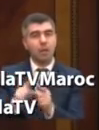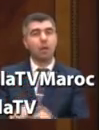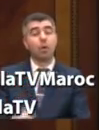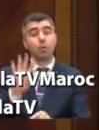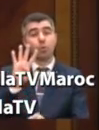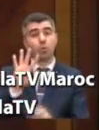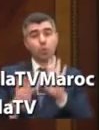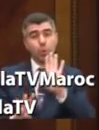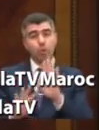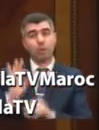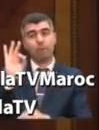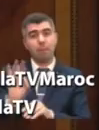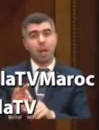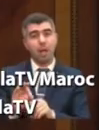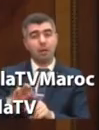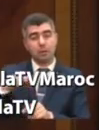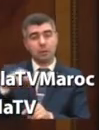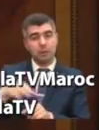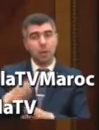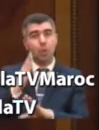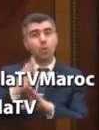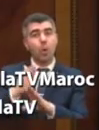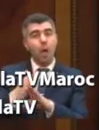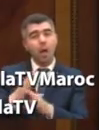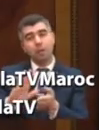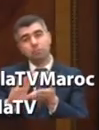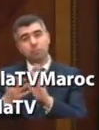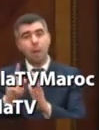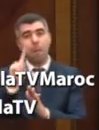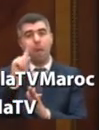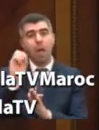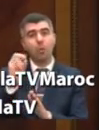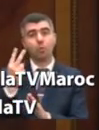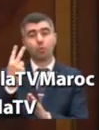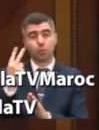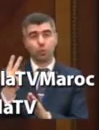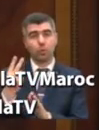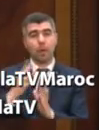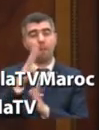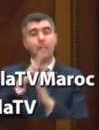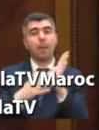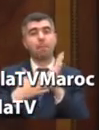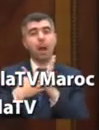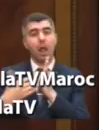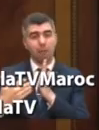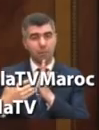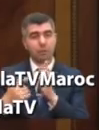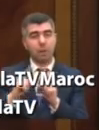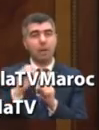9% مسقية. السكر درنا تقريبا 102 من البرنامج المحدد ديال